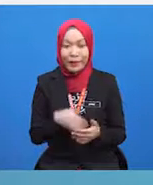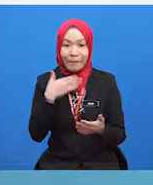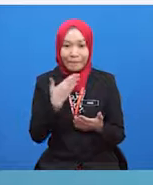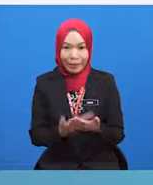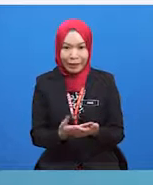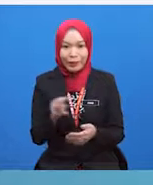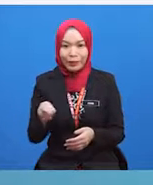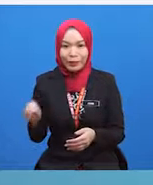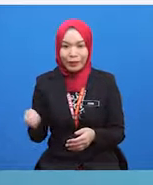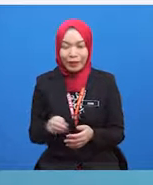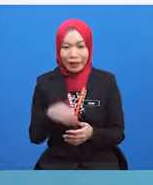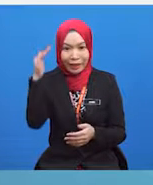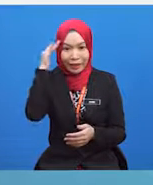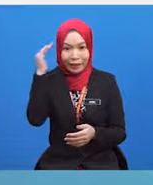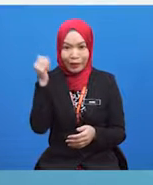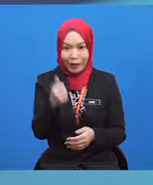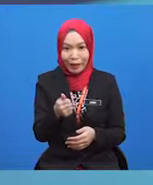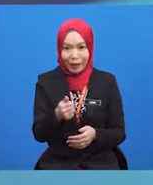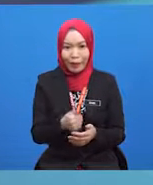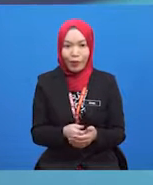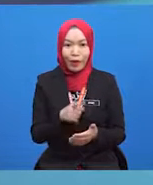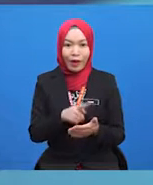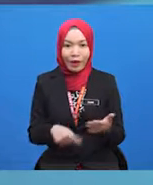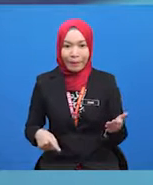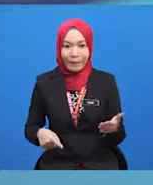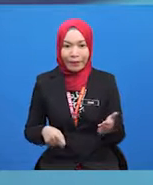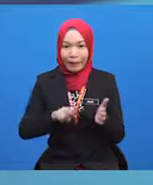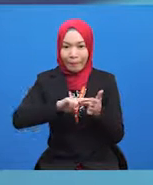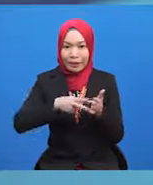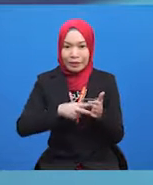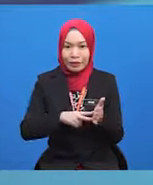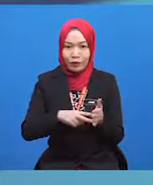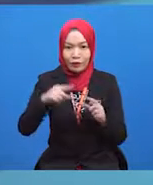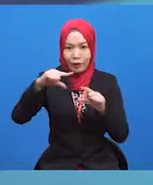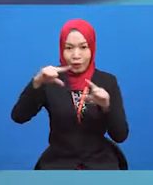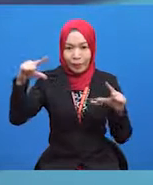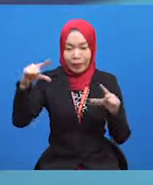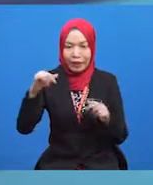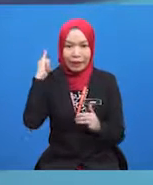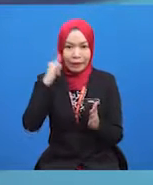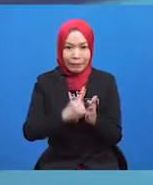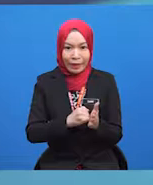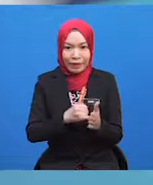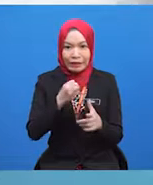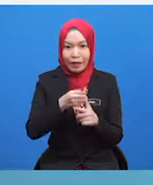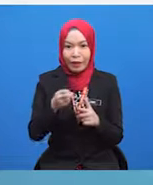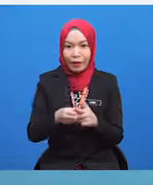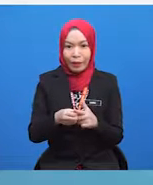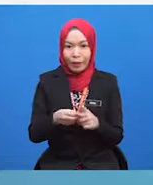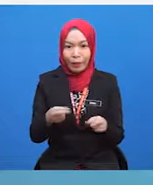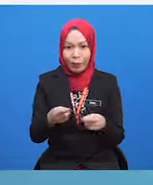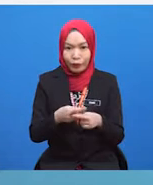Baiklah murid-murid, tahukah kamu apakah definisi cropping image atau memotong gambar?